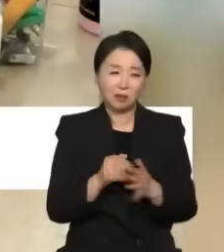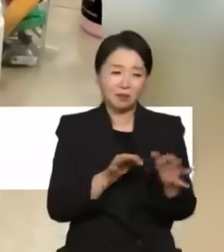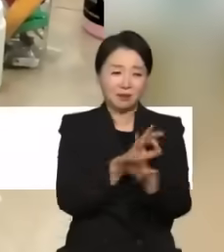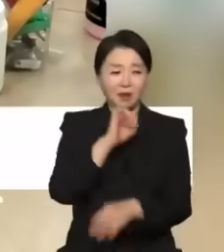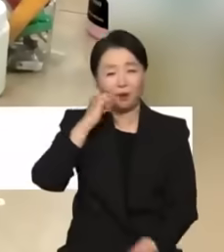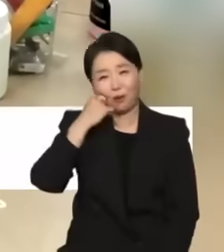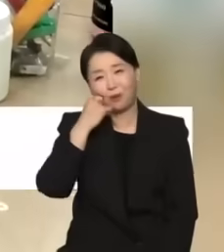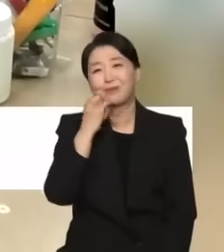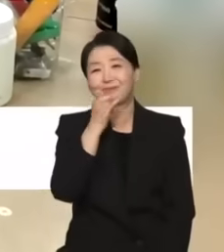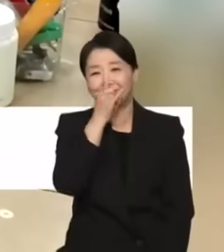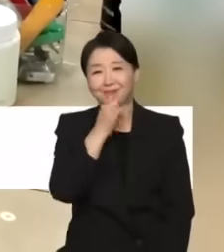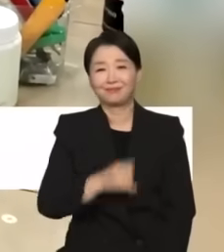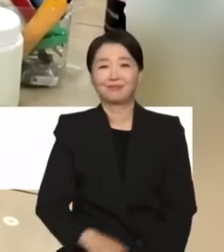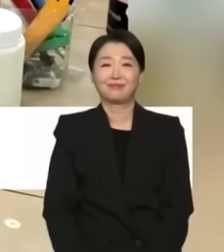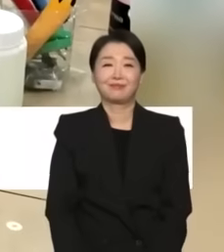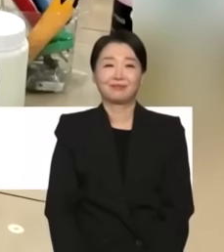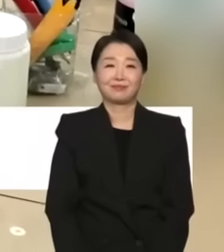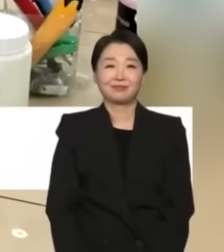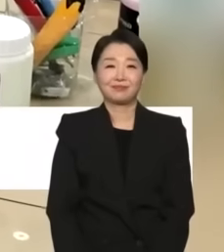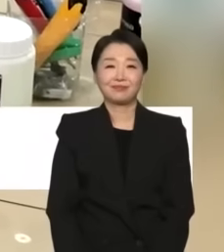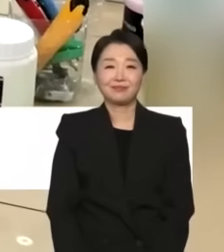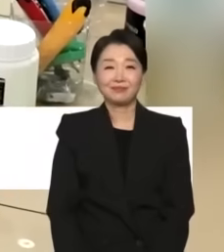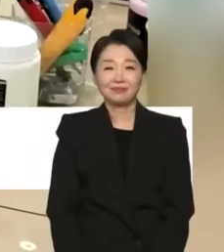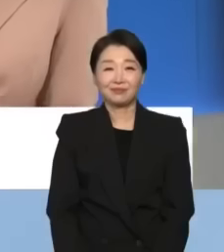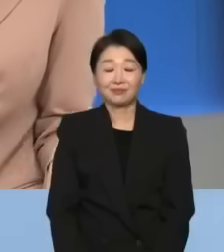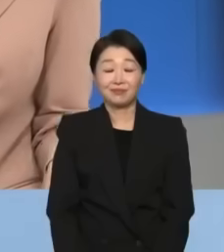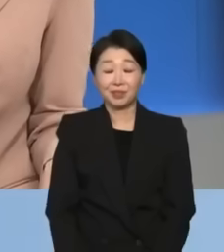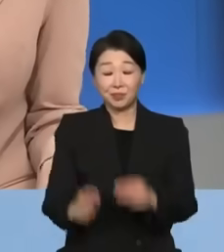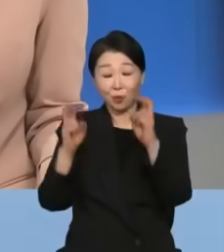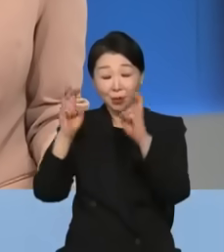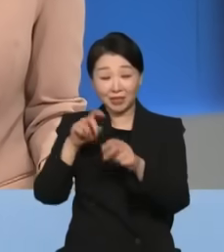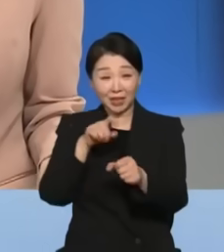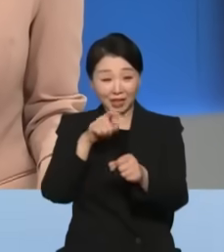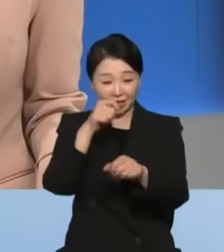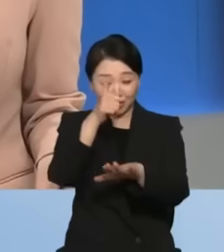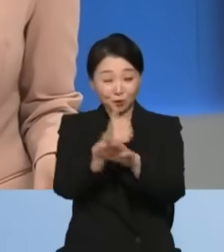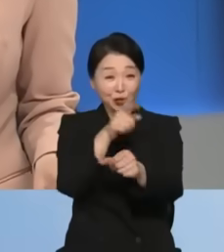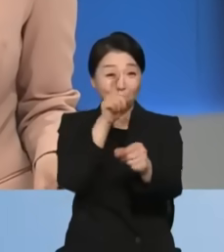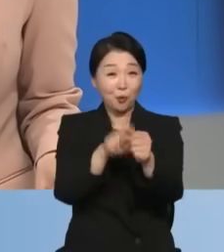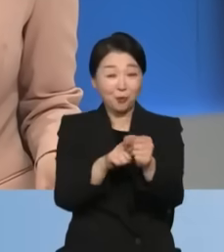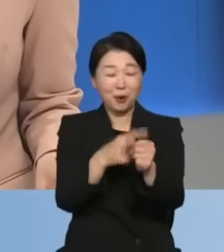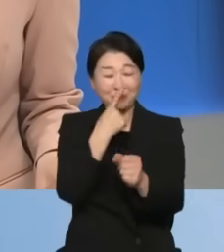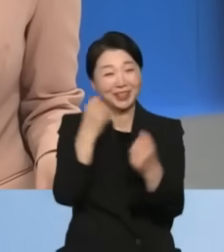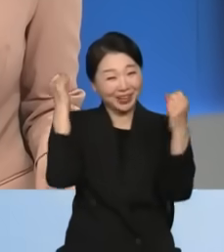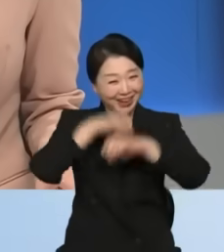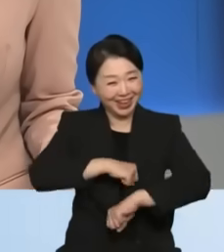어려운 상황에 직면했죠. 마지막으로 이제 러블리 페이퍼의 최종 목표가 멋지게 방학이다.